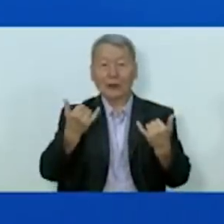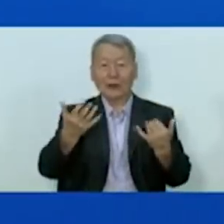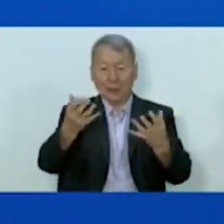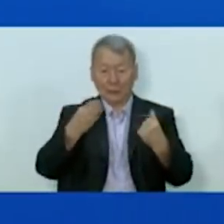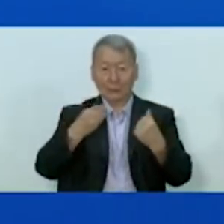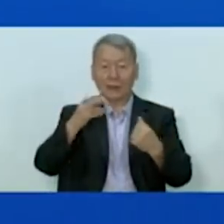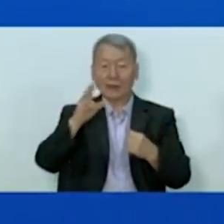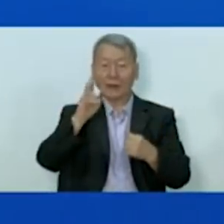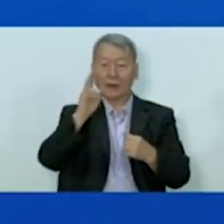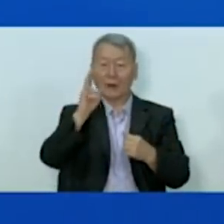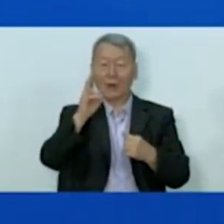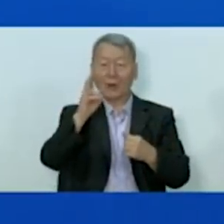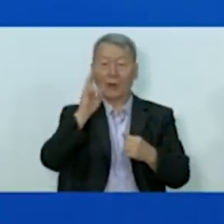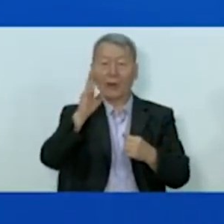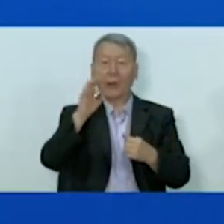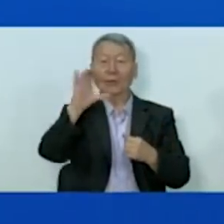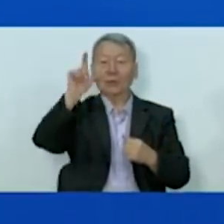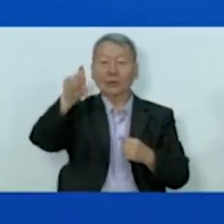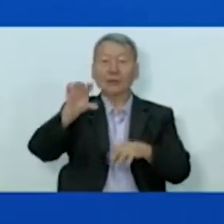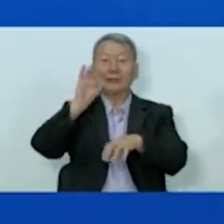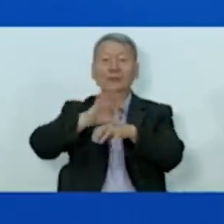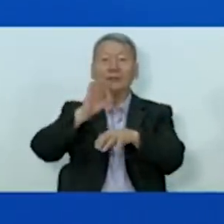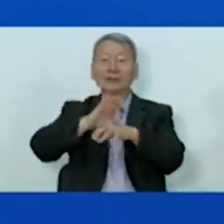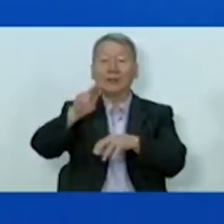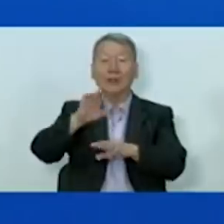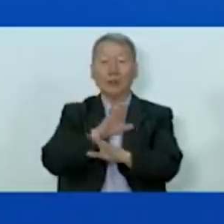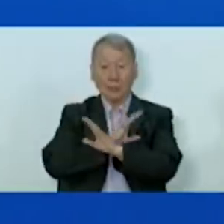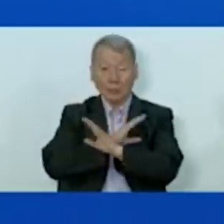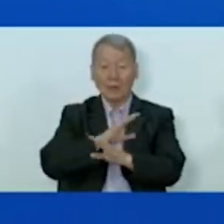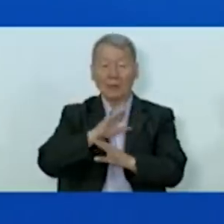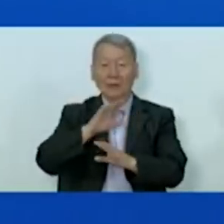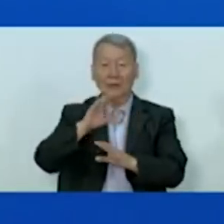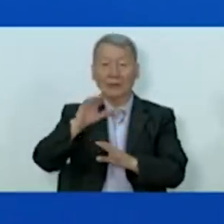бириктирүүдөн соң COVID-ден каза болгондордун саны